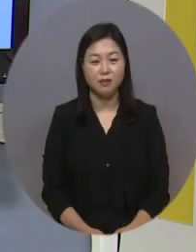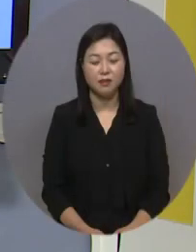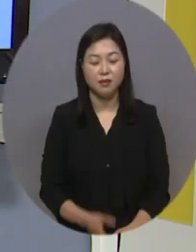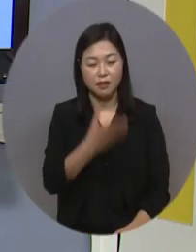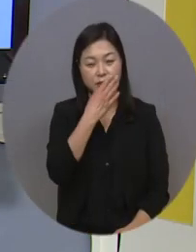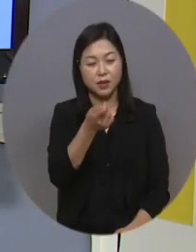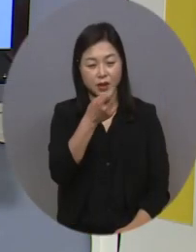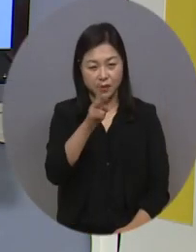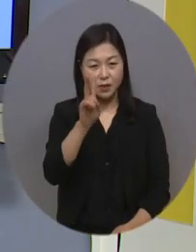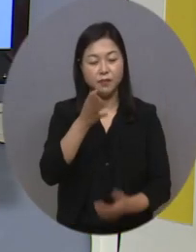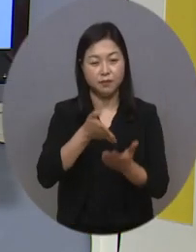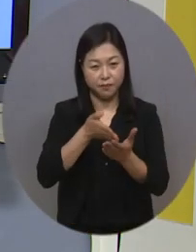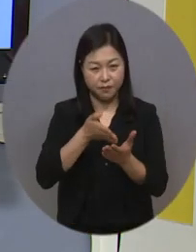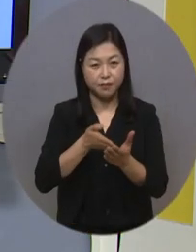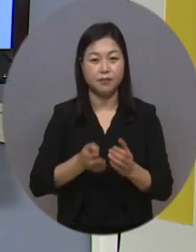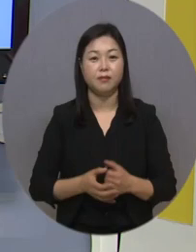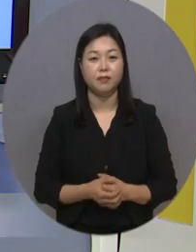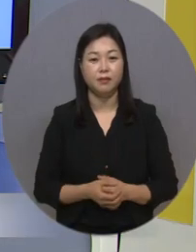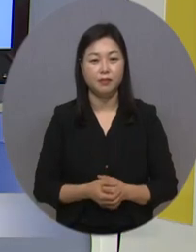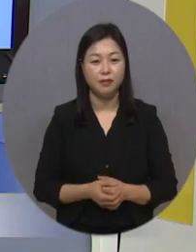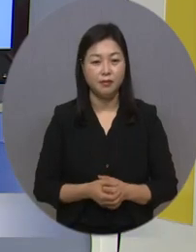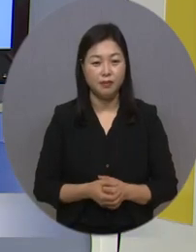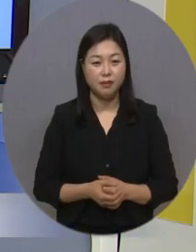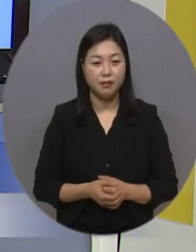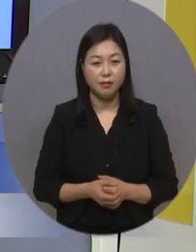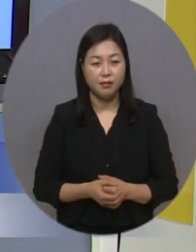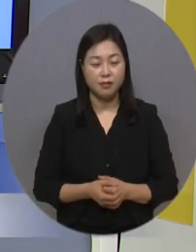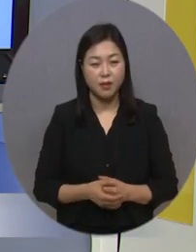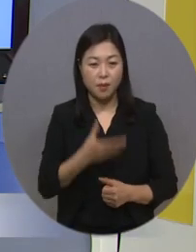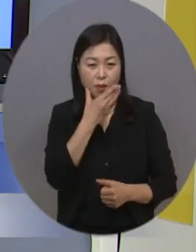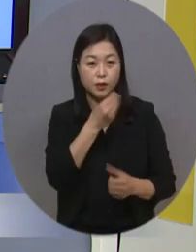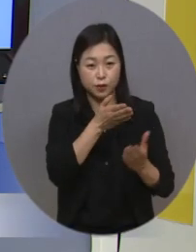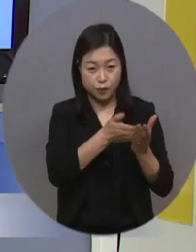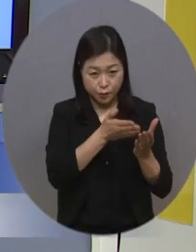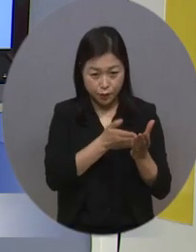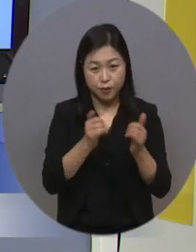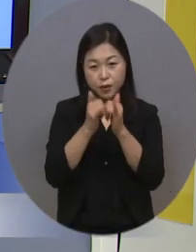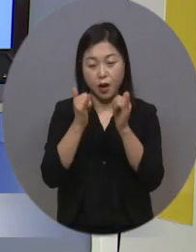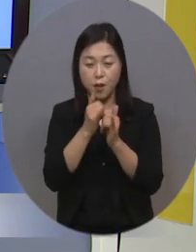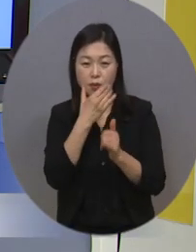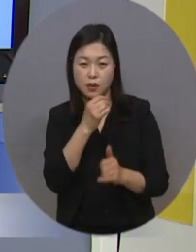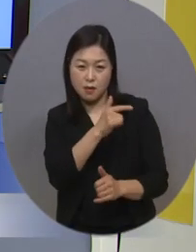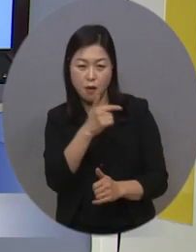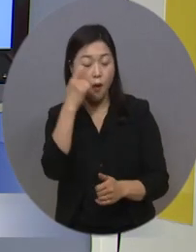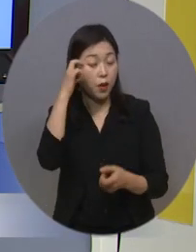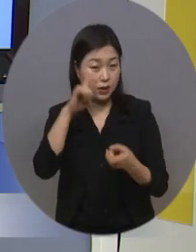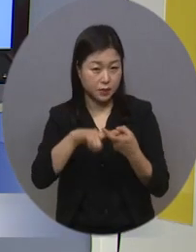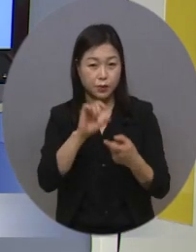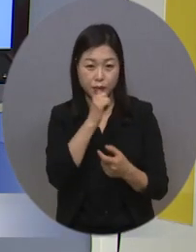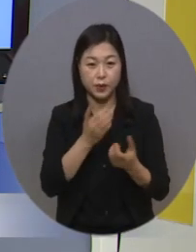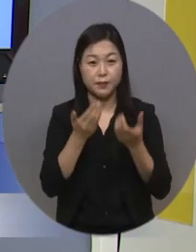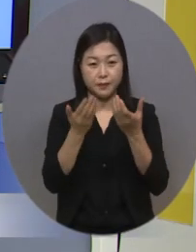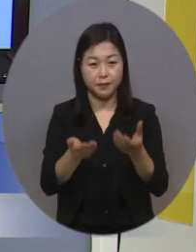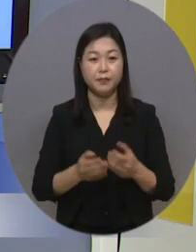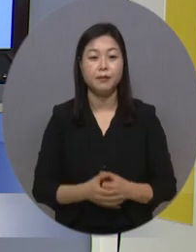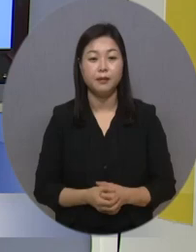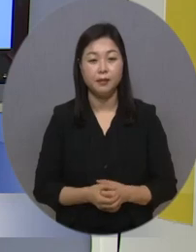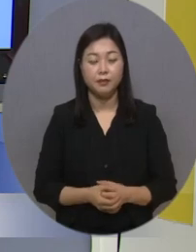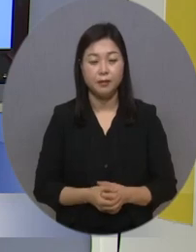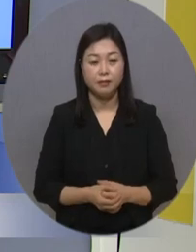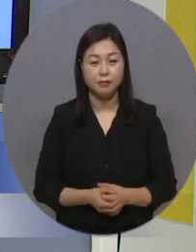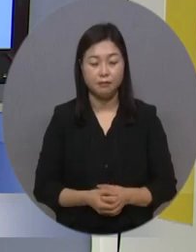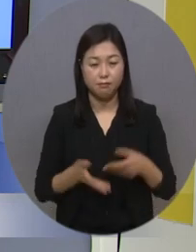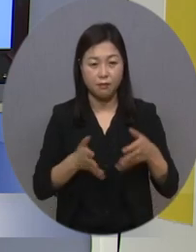웰페어 뉴스 브리핑 박정인입니다. 웰페어 뉴스와 함께 사회복지계 이슈를 만나봅니다. 첫 번째 기사입니다.